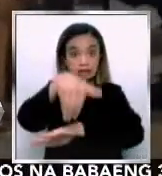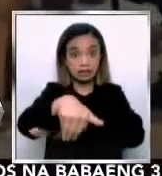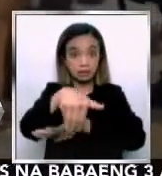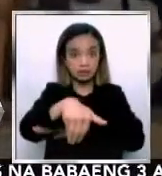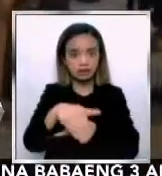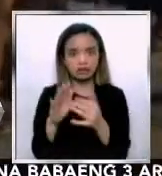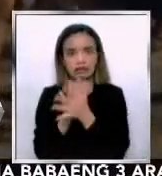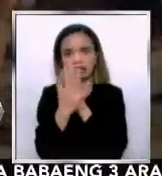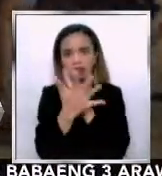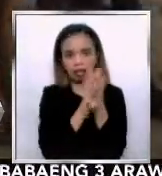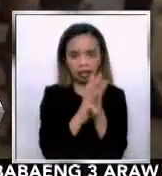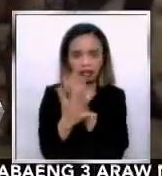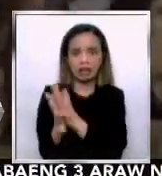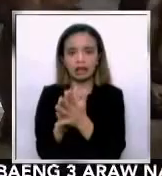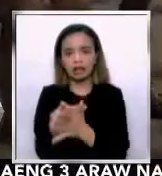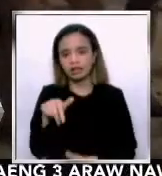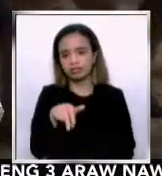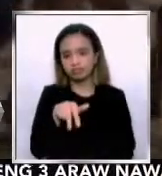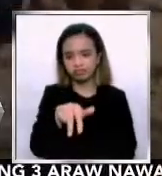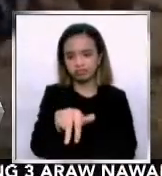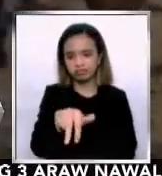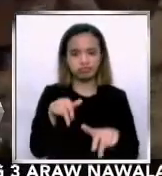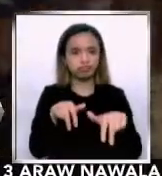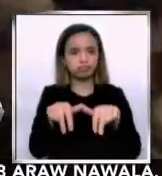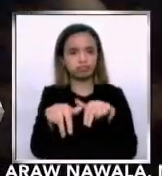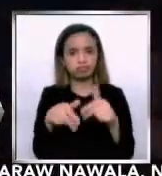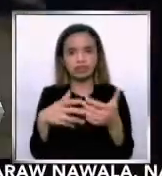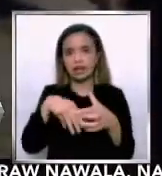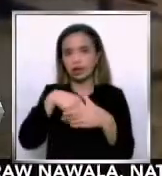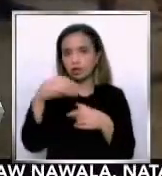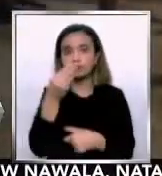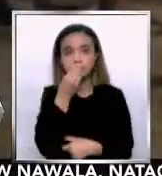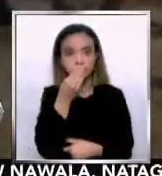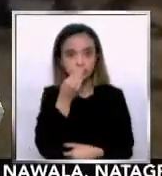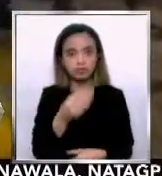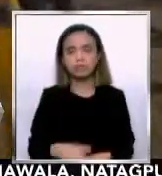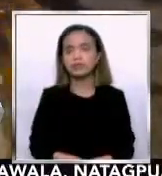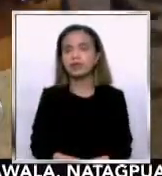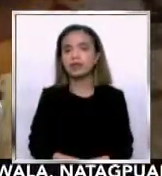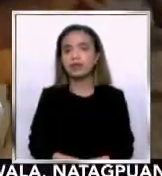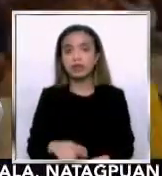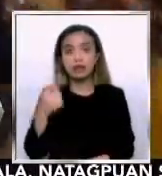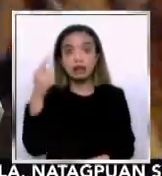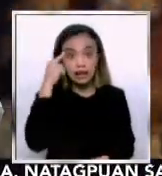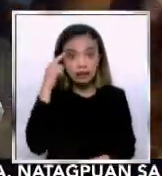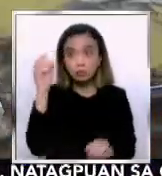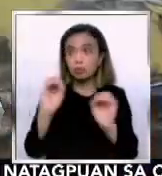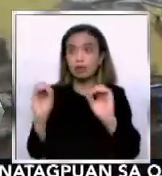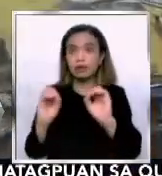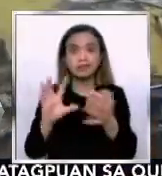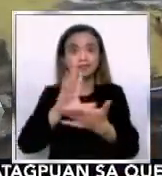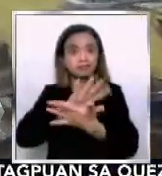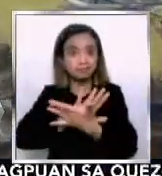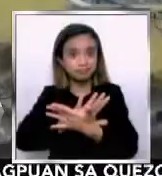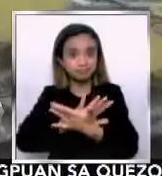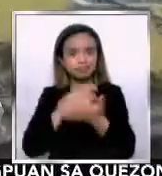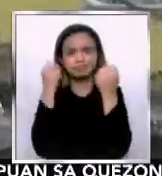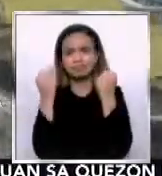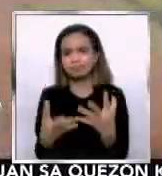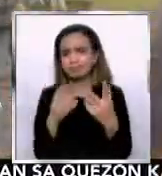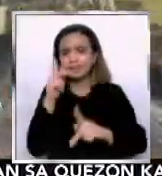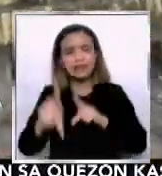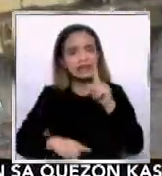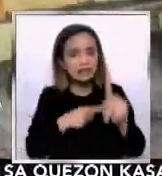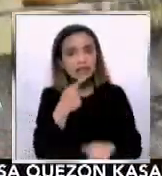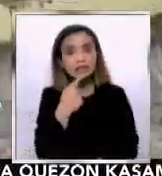dikit-dikit na ang mga naglalakad sa labas ng mga kainan. Aakalaing wala ng pandemya sa dami ng tao. Ayon sa Malay Aklan